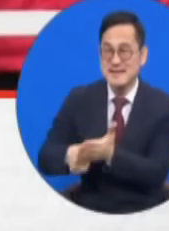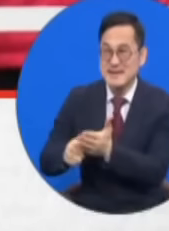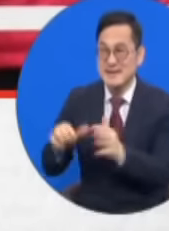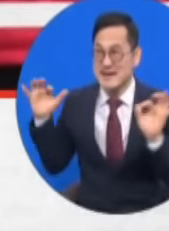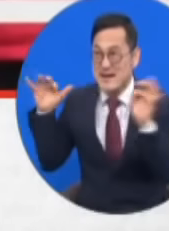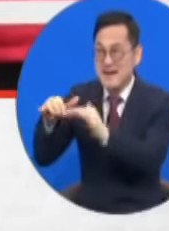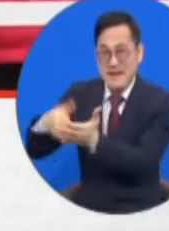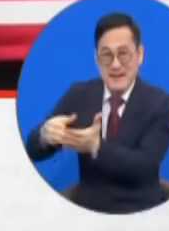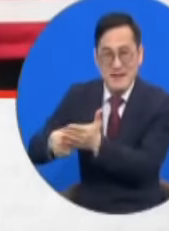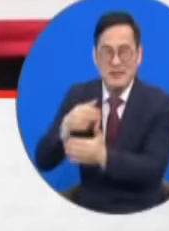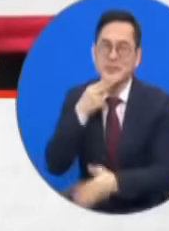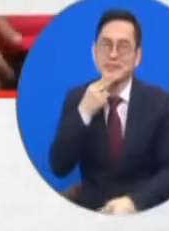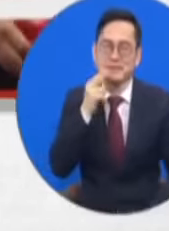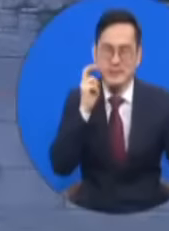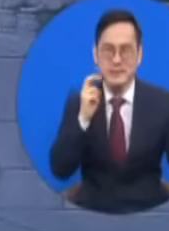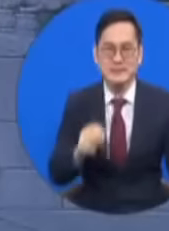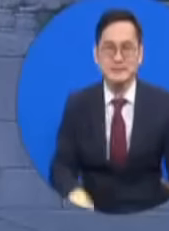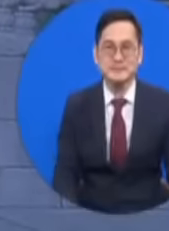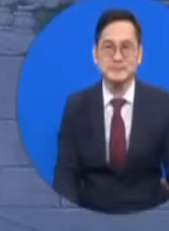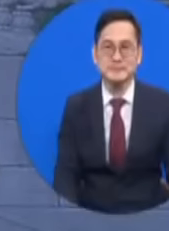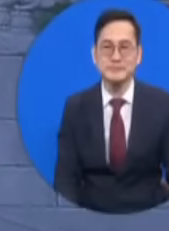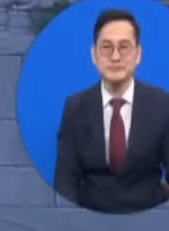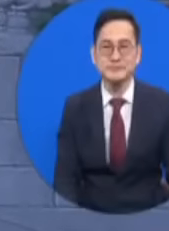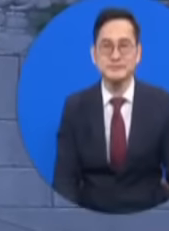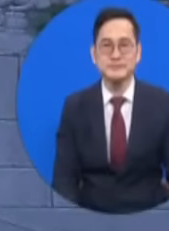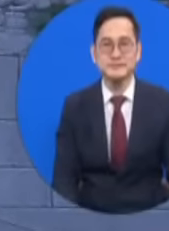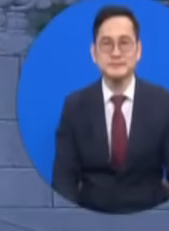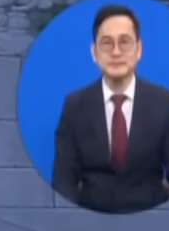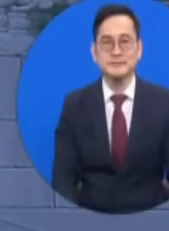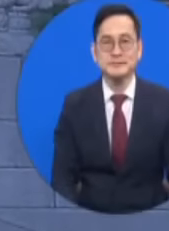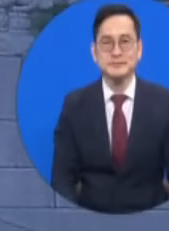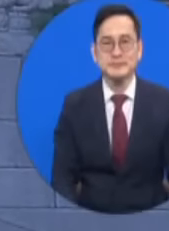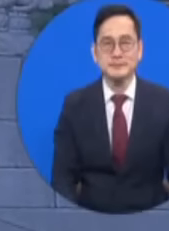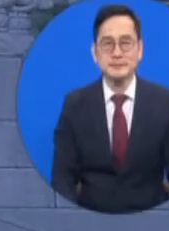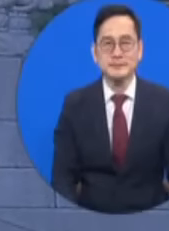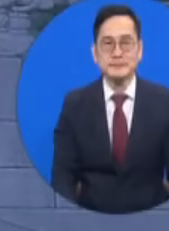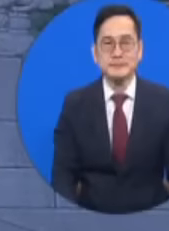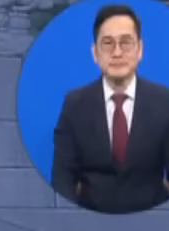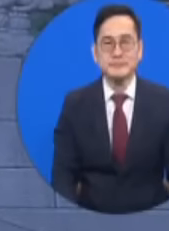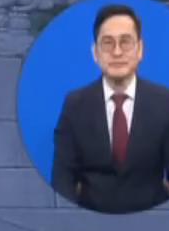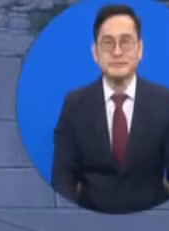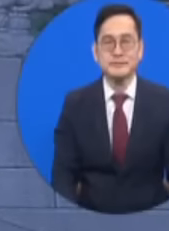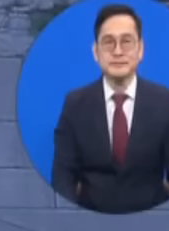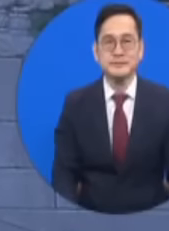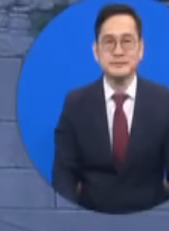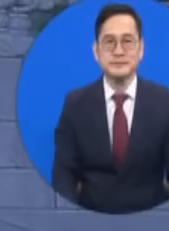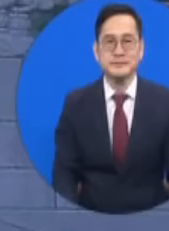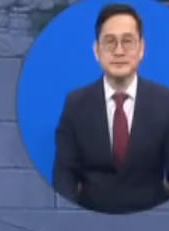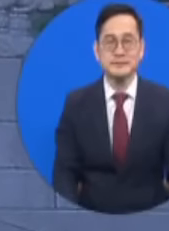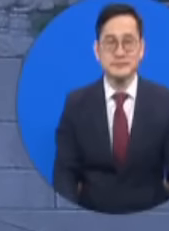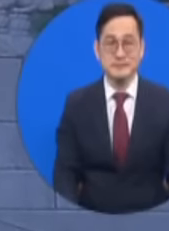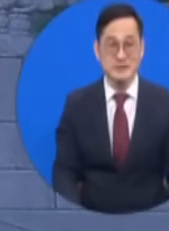본다는 거죠. 예. 확실히 좀 아까 조기영 부위원장님이 분석한 민주당 판세 얘기를 들어보더라도